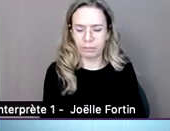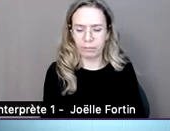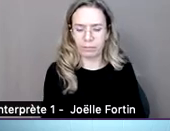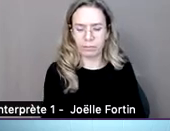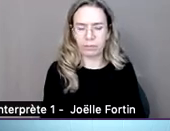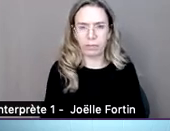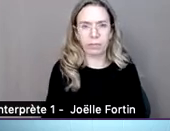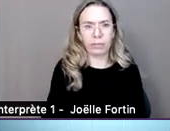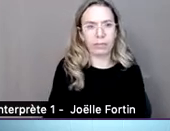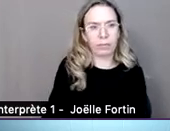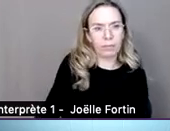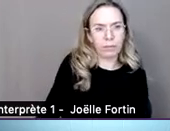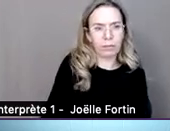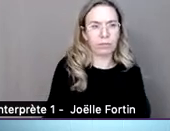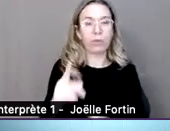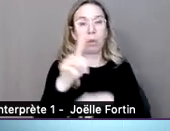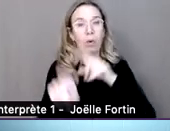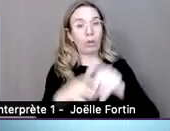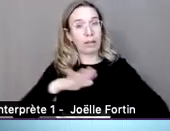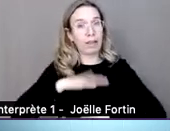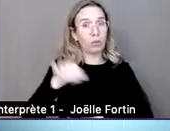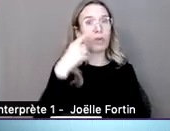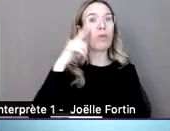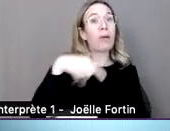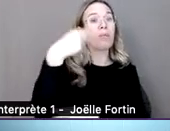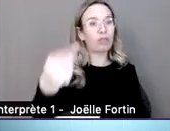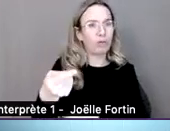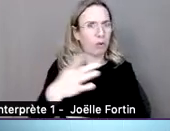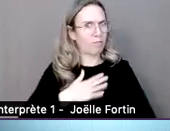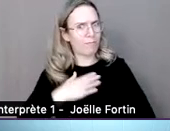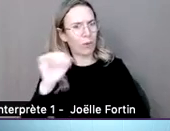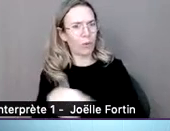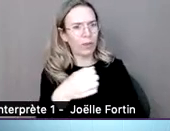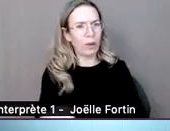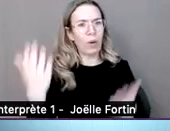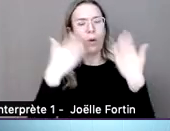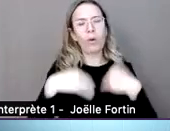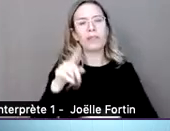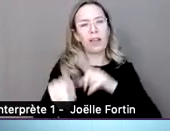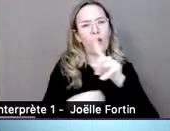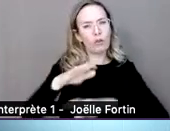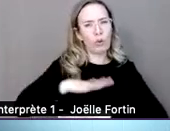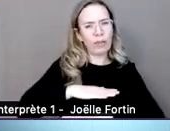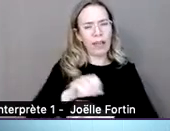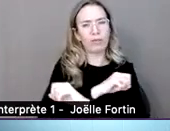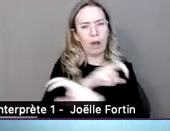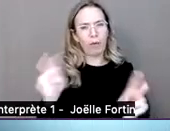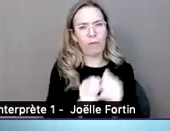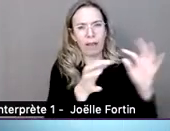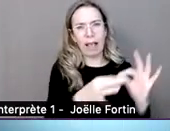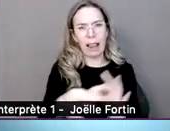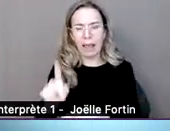futurs. Et pour le sondage, vous aurez une notification qui vous sera envoyée avec un lien pour